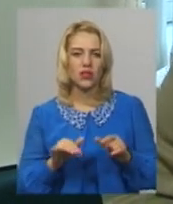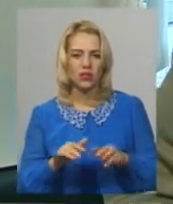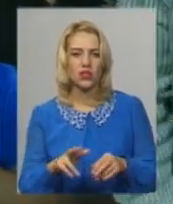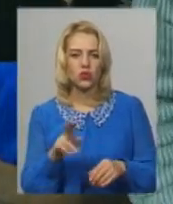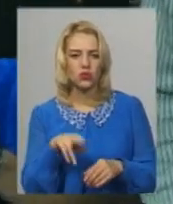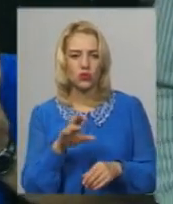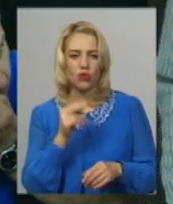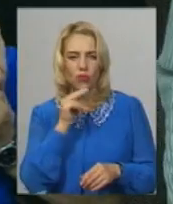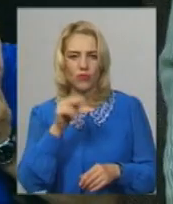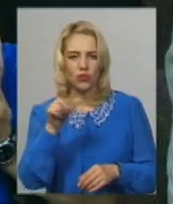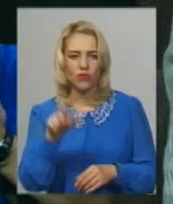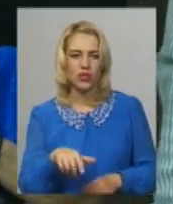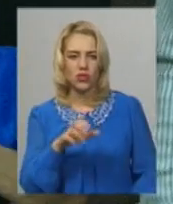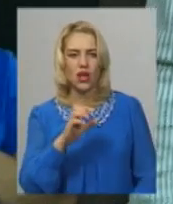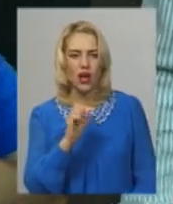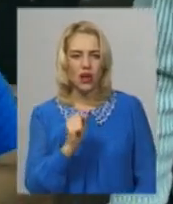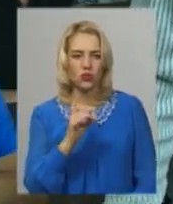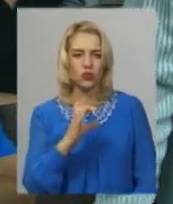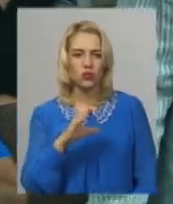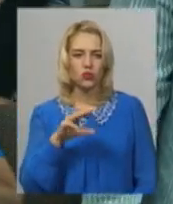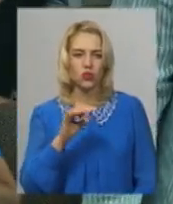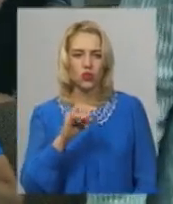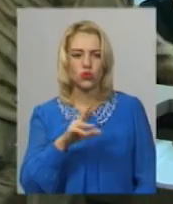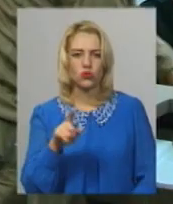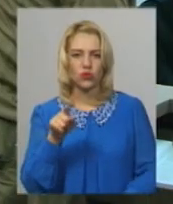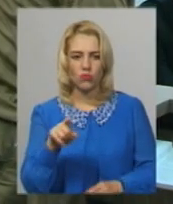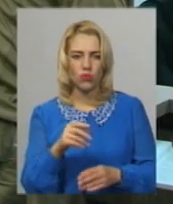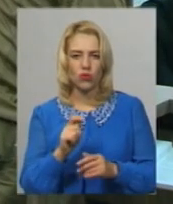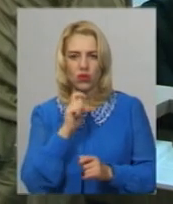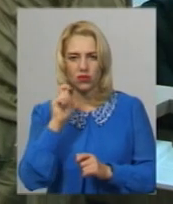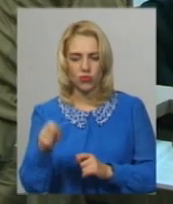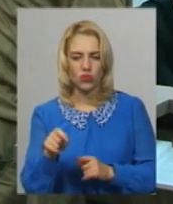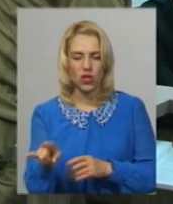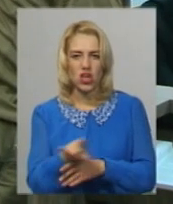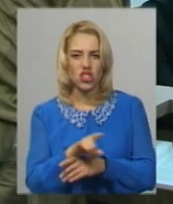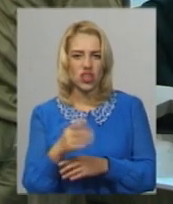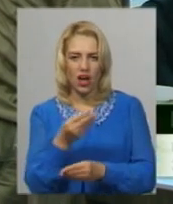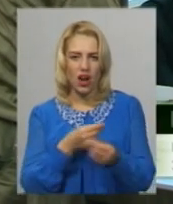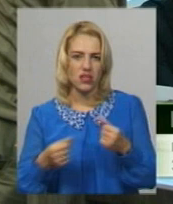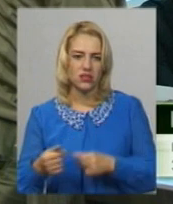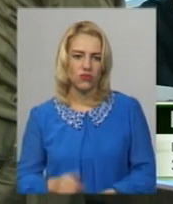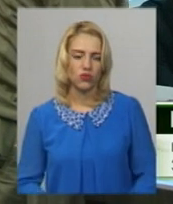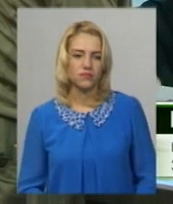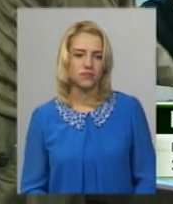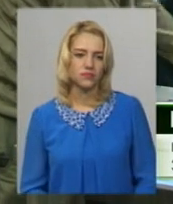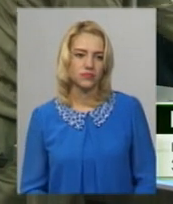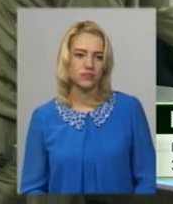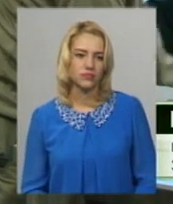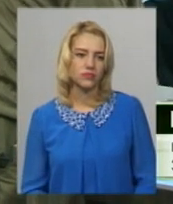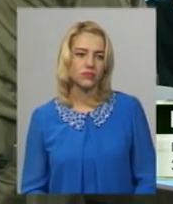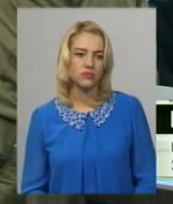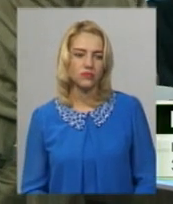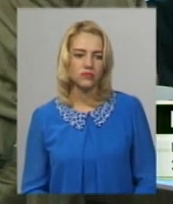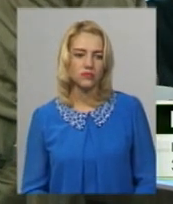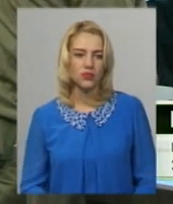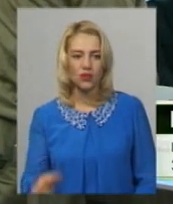стосовно обвинувачуваного Артура Сторожука, якому інкримінують шахрайство. Врахувати ті обставини, які мені зазначені,